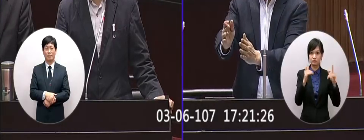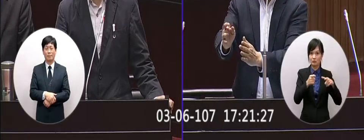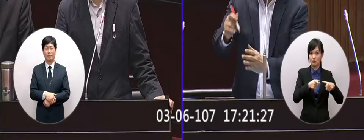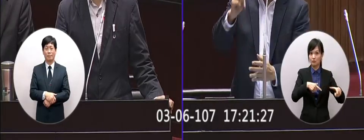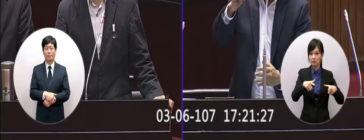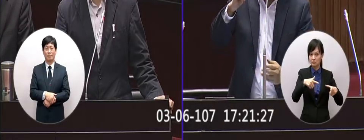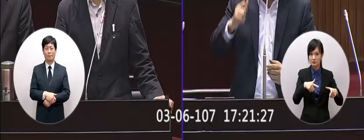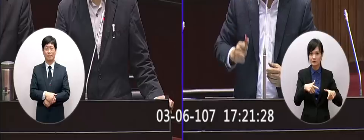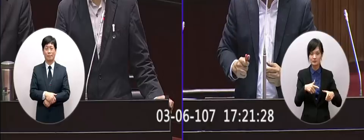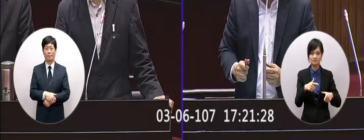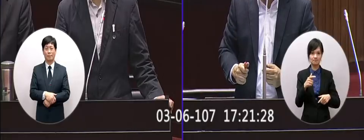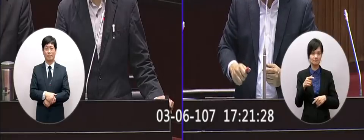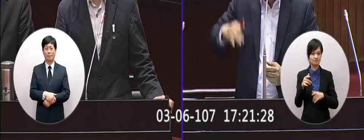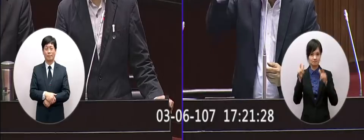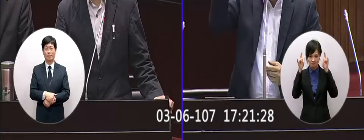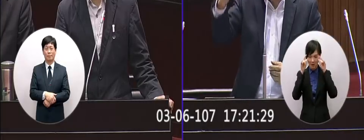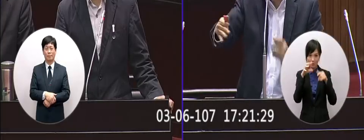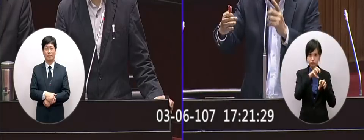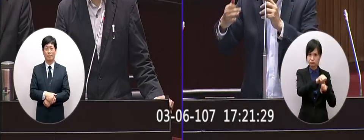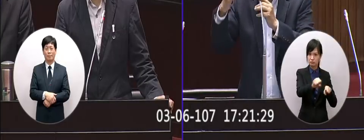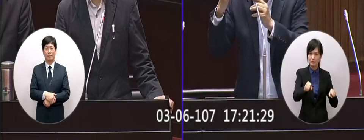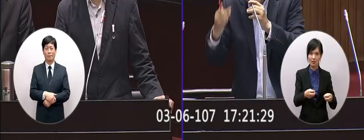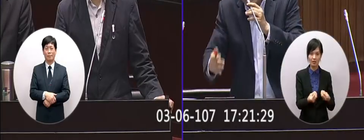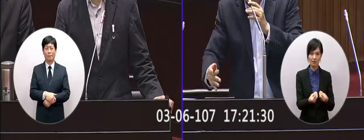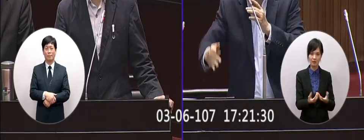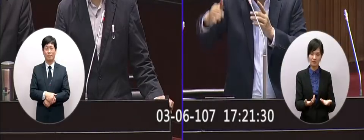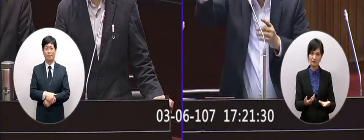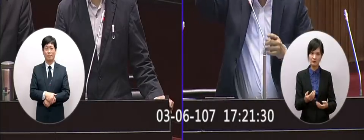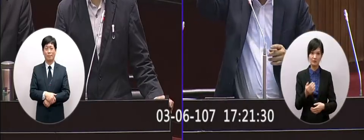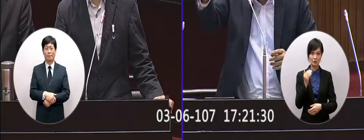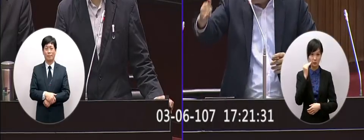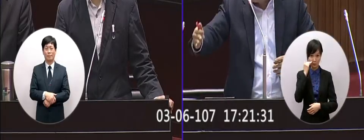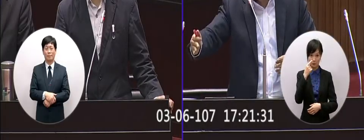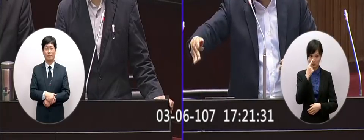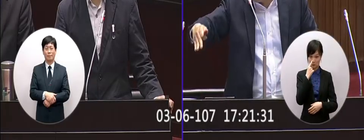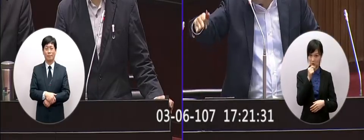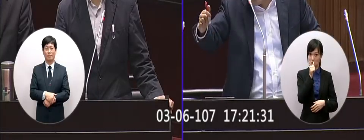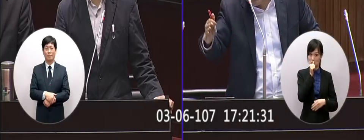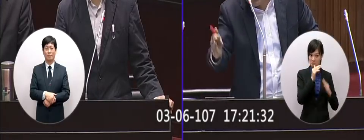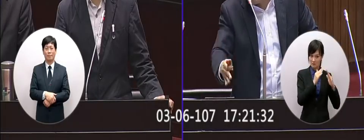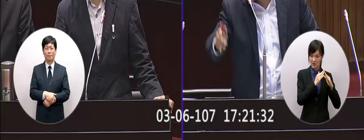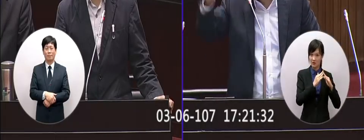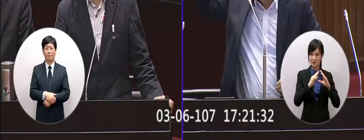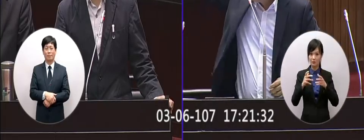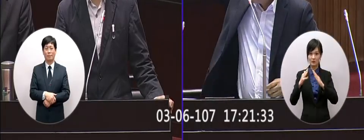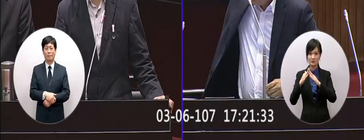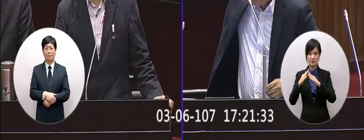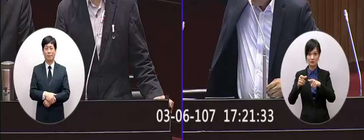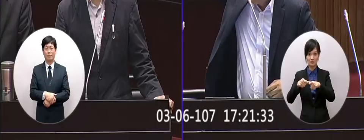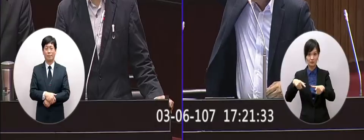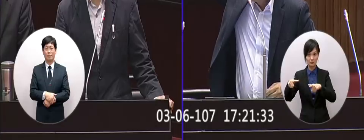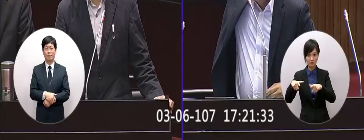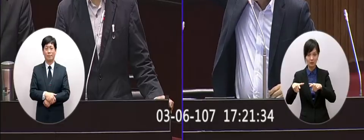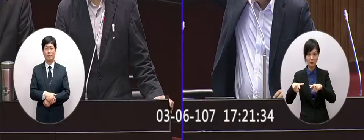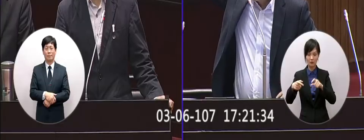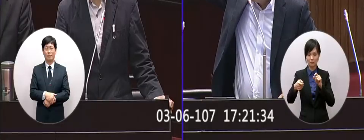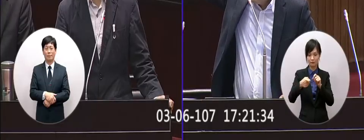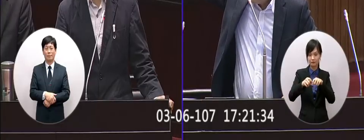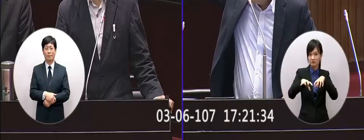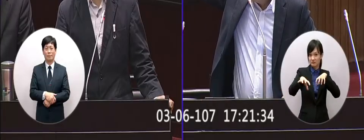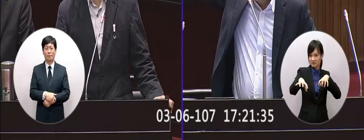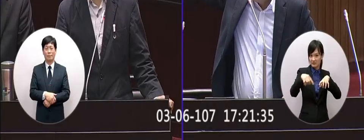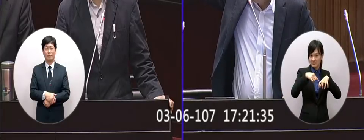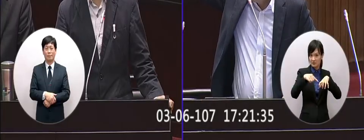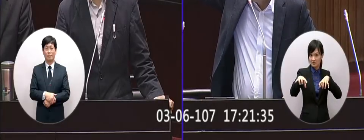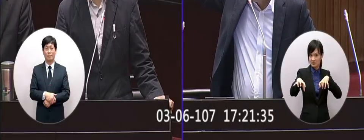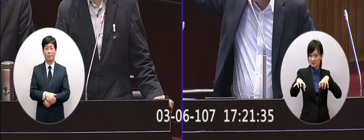赔，那我要请问啦，阮家假设刚好在国家公园外，去有你这梅花鹿，我